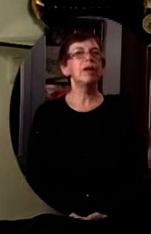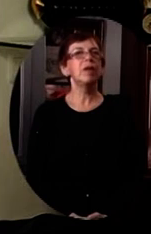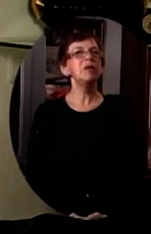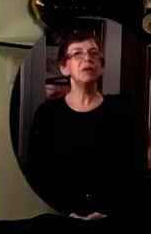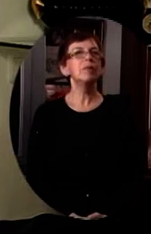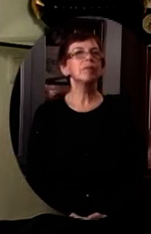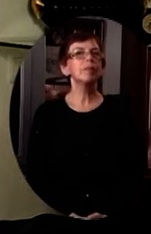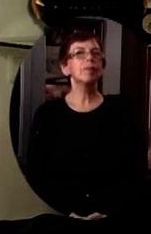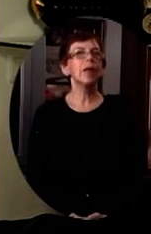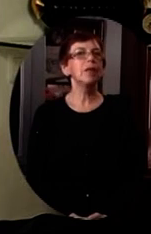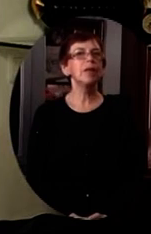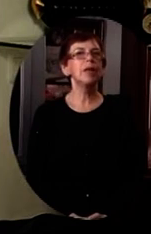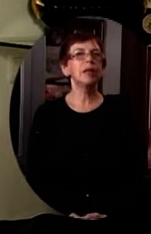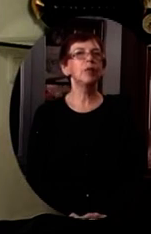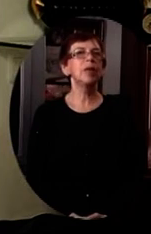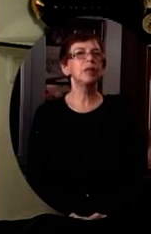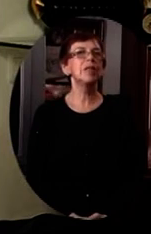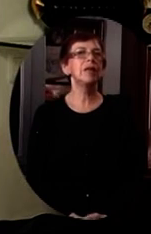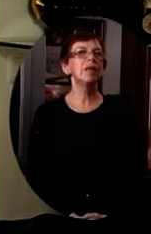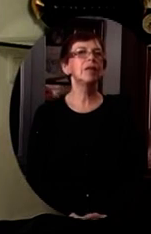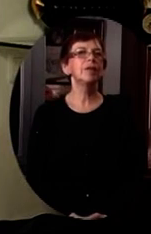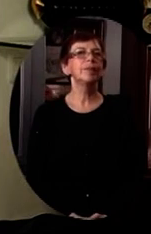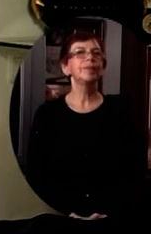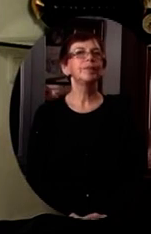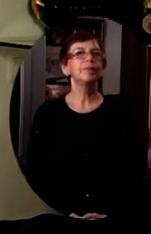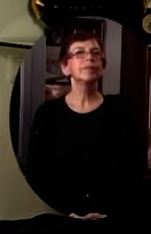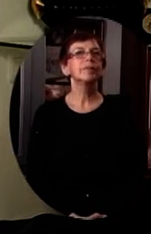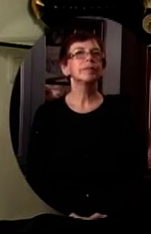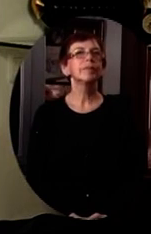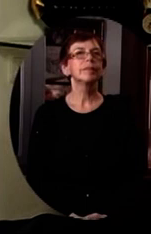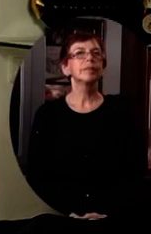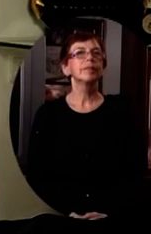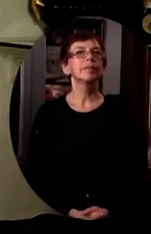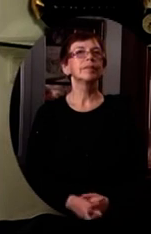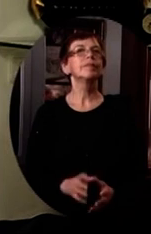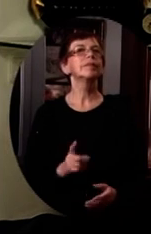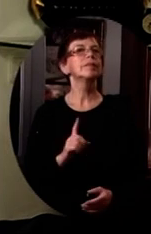ספר, ואני הייתי התלמידה מצטיינת.